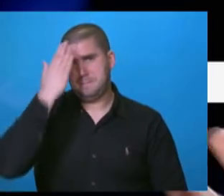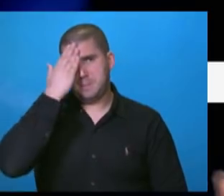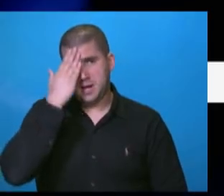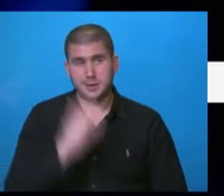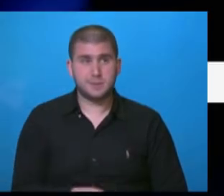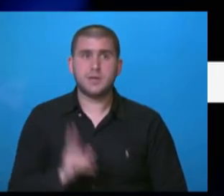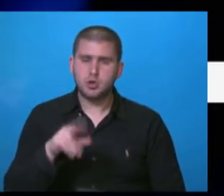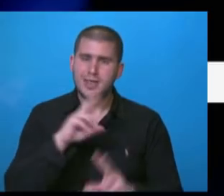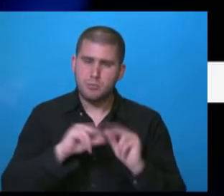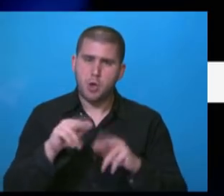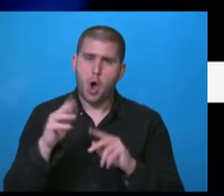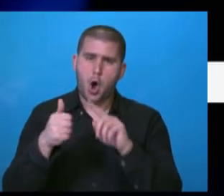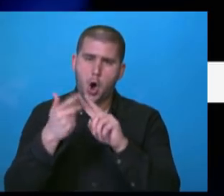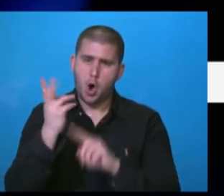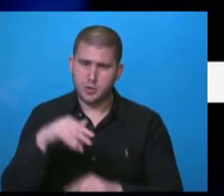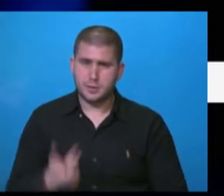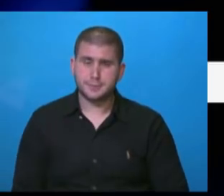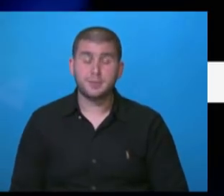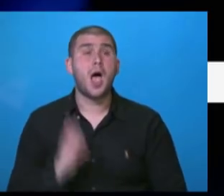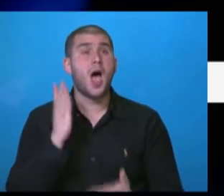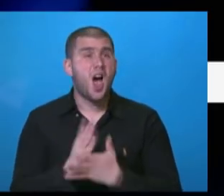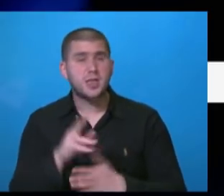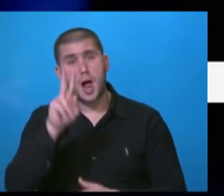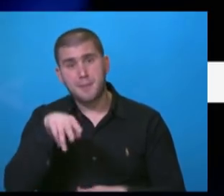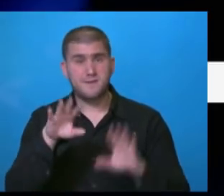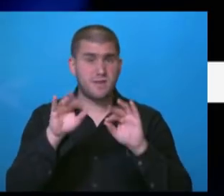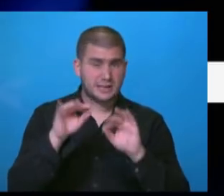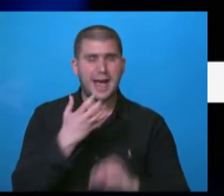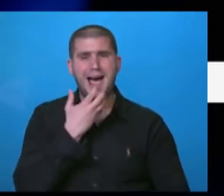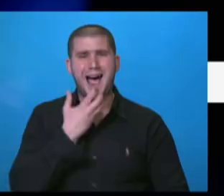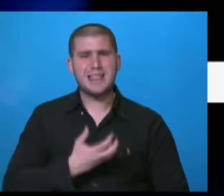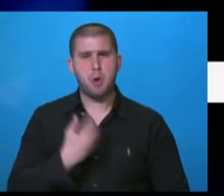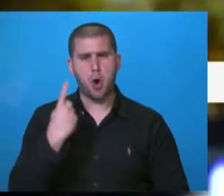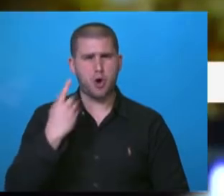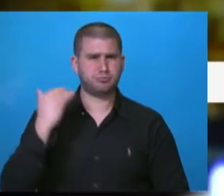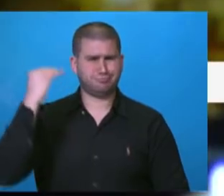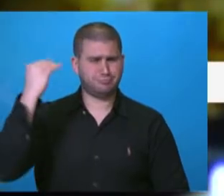ויש דיבורים על נוספים. עד שבערך ב-2010 האדמו"ר מקבל בעצם את